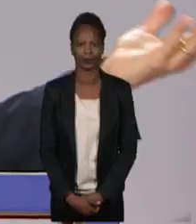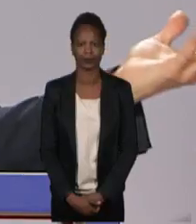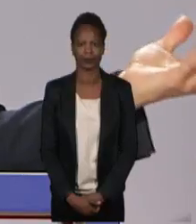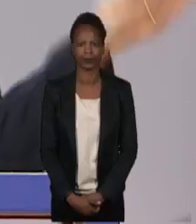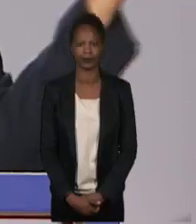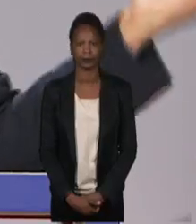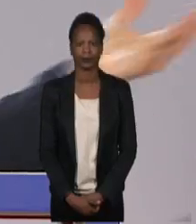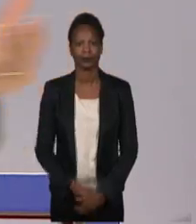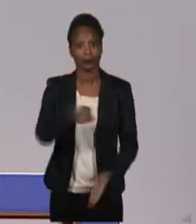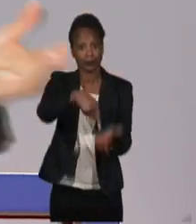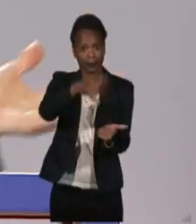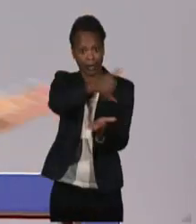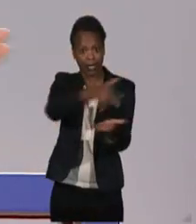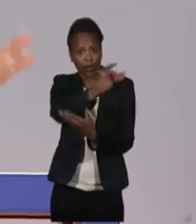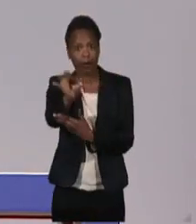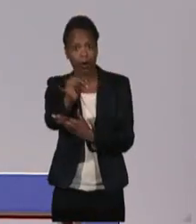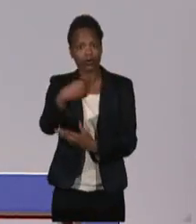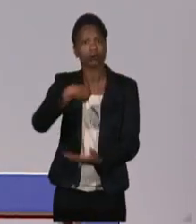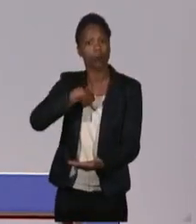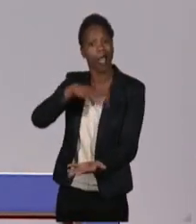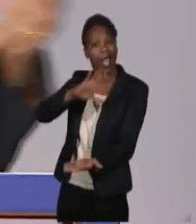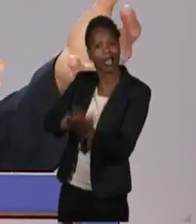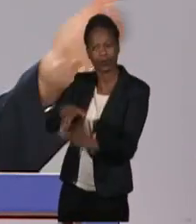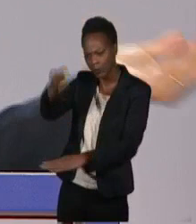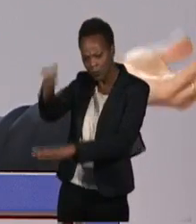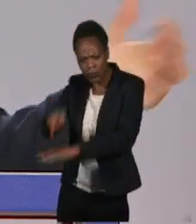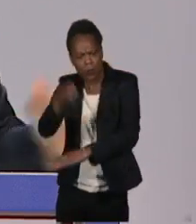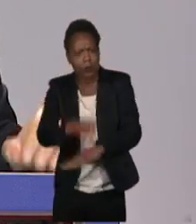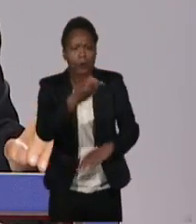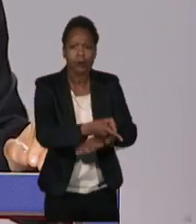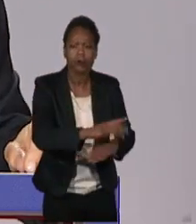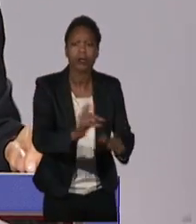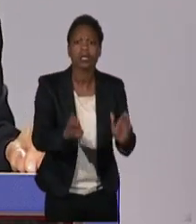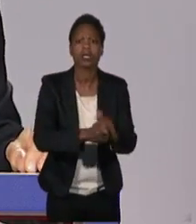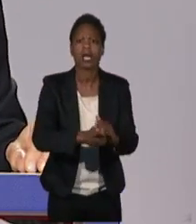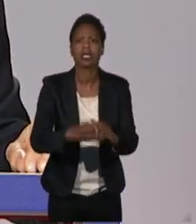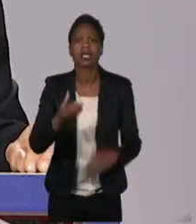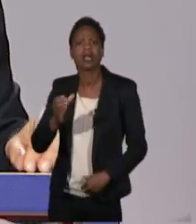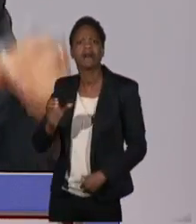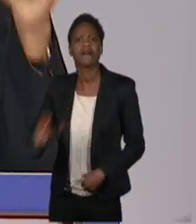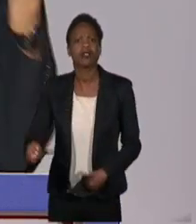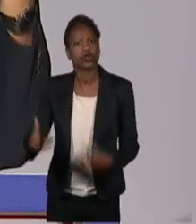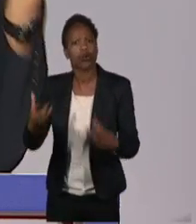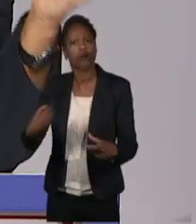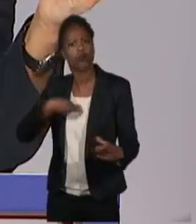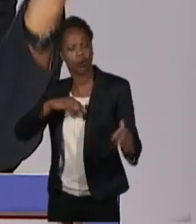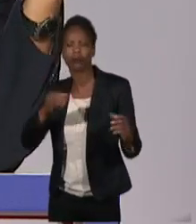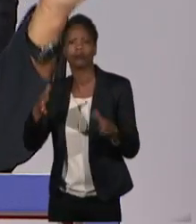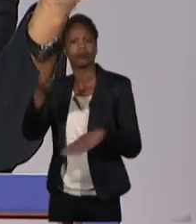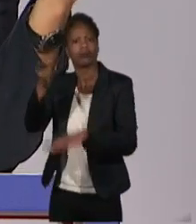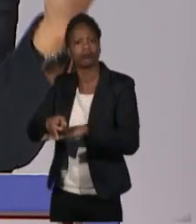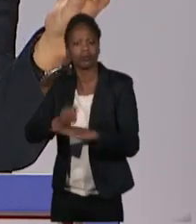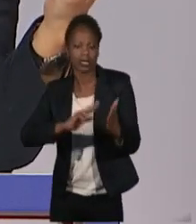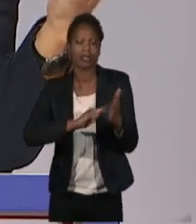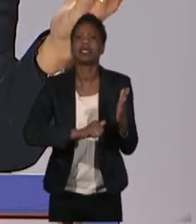En Île-de-France, j'ai imposé à toutes les associations qui réclament des financements la signature de la première charte de la laïcité. Pas un